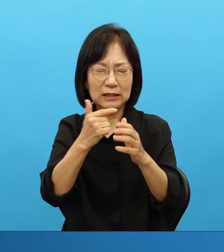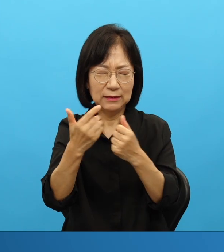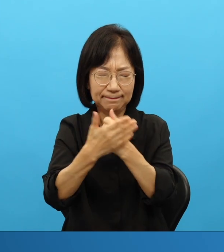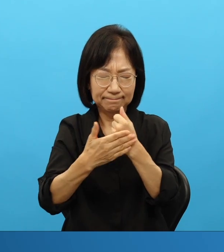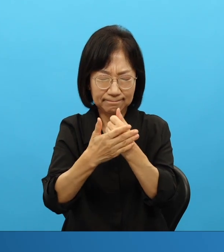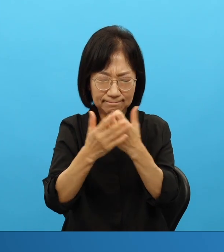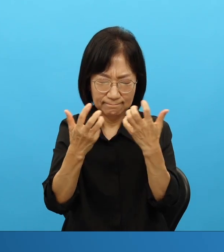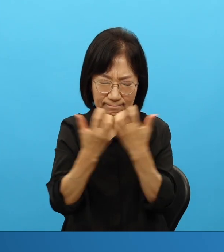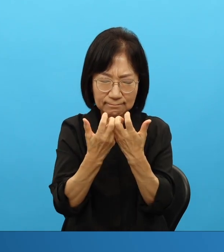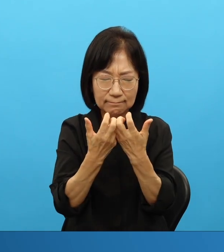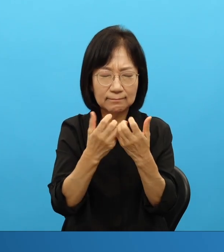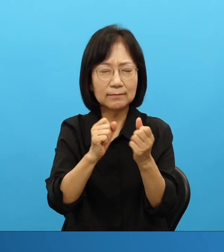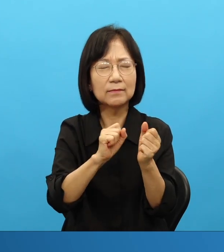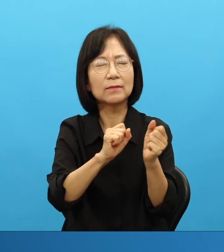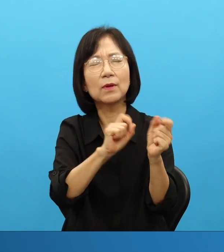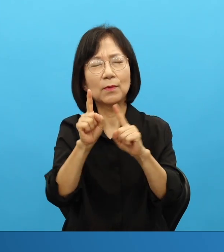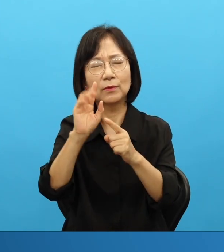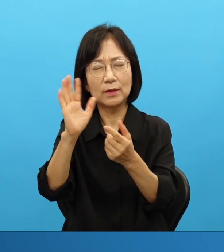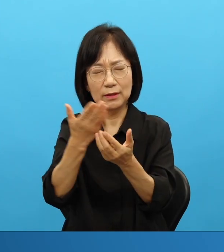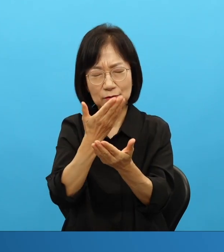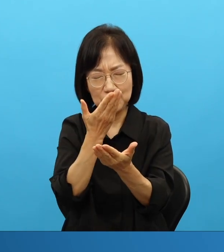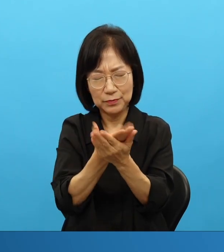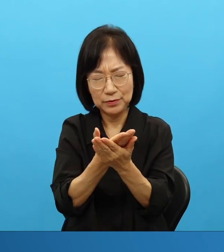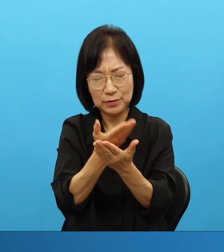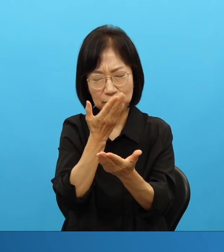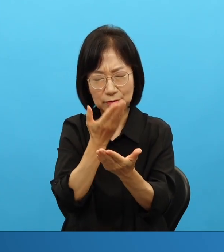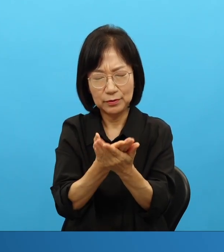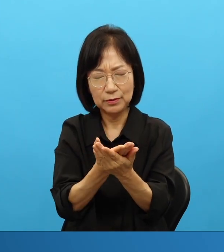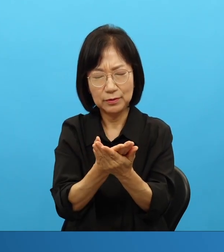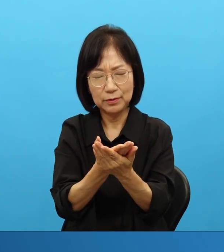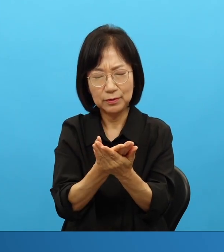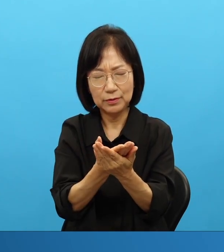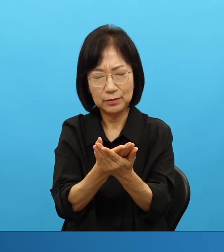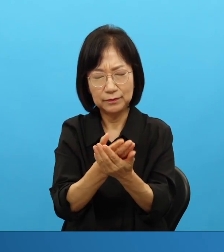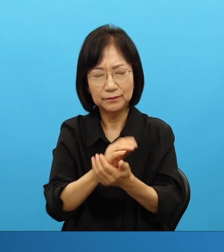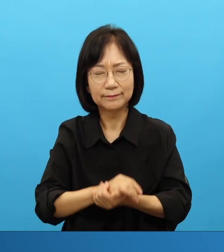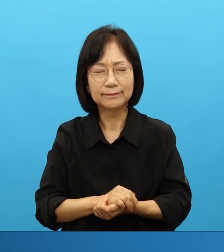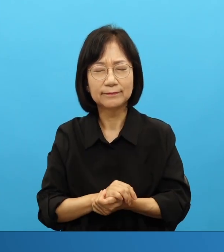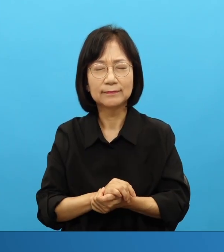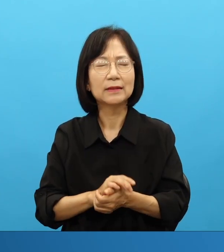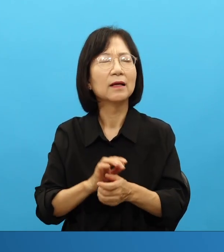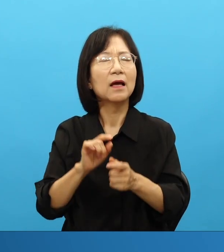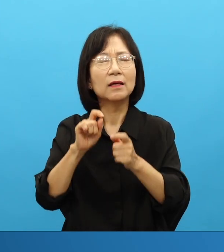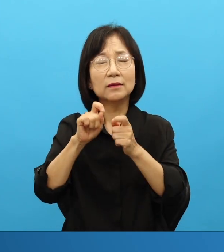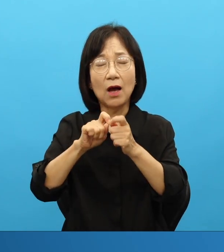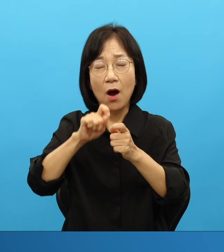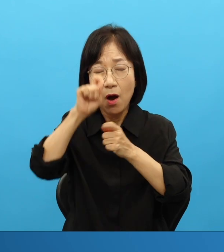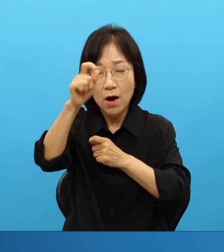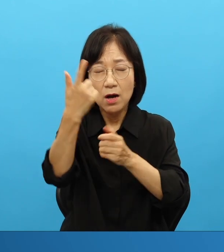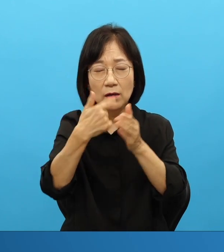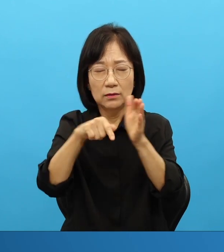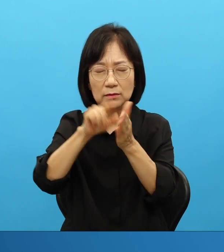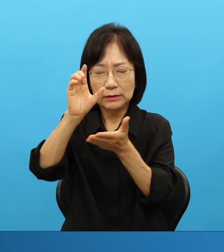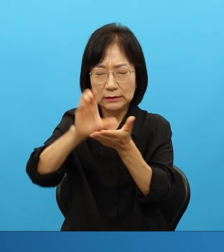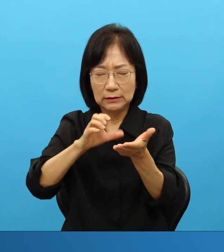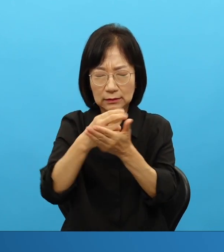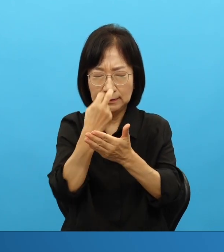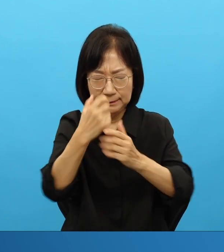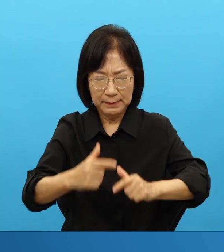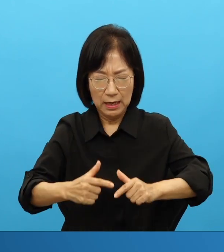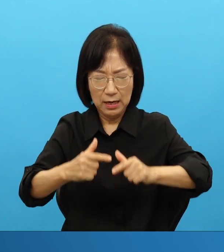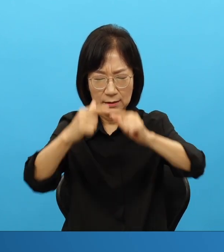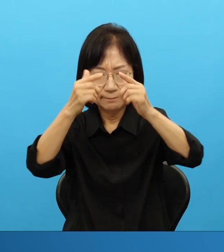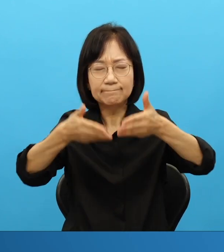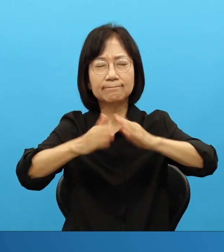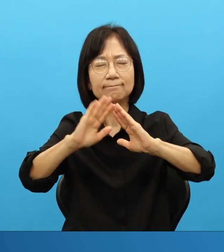the TCKs, CCKs, and NCKs. 영원한 것을 위하여 그리스도의 망대를 세우는 성도들 되게